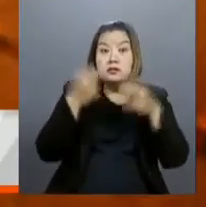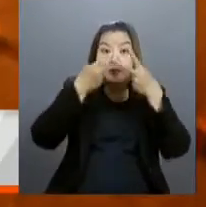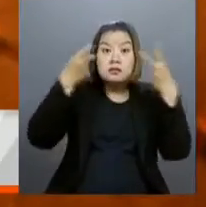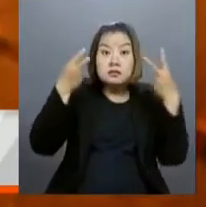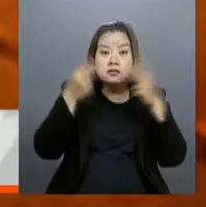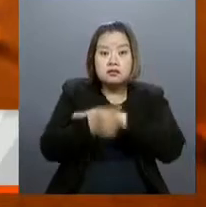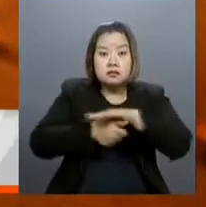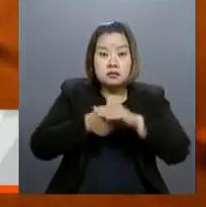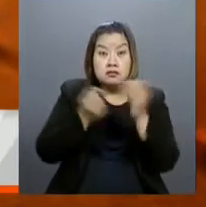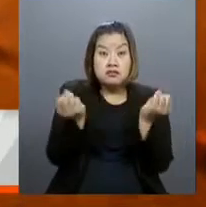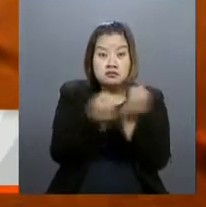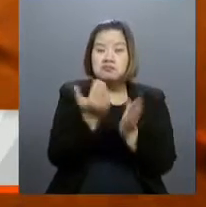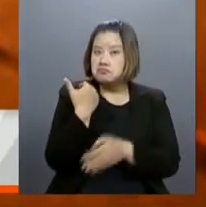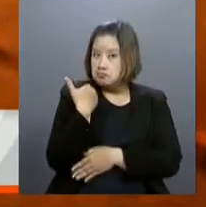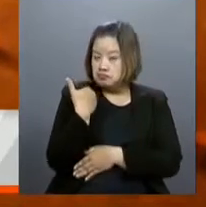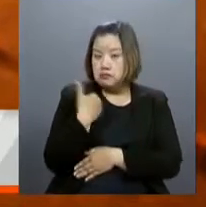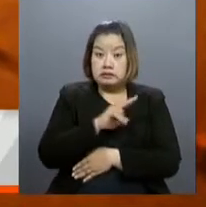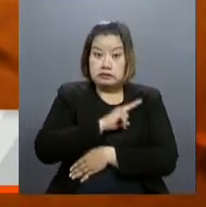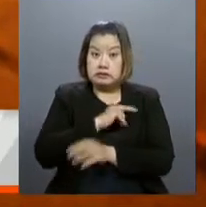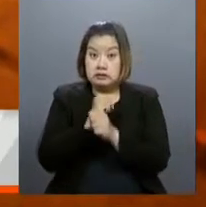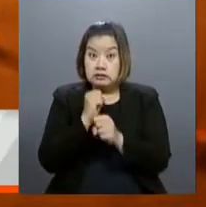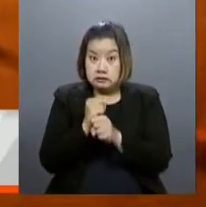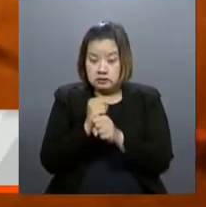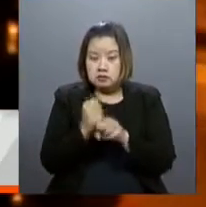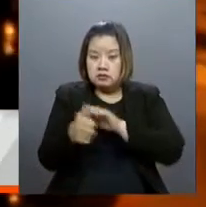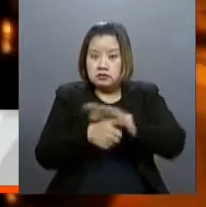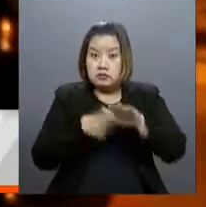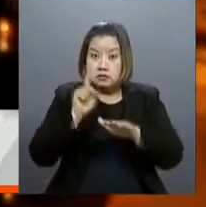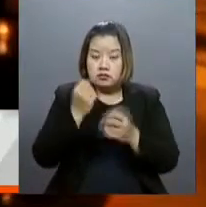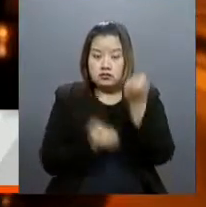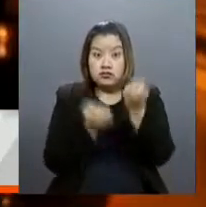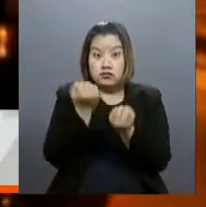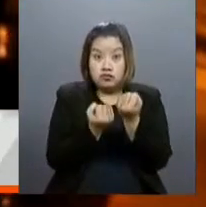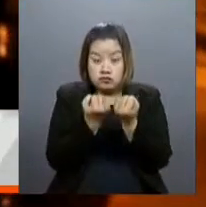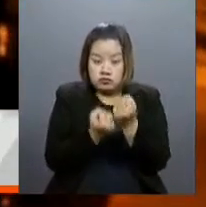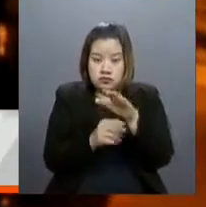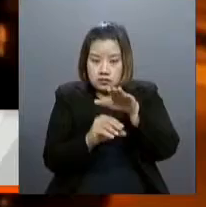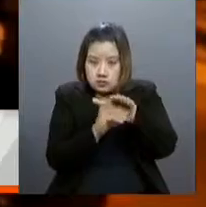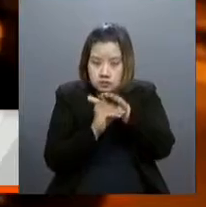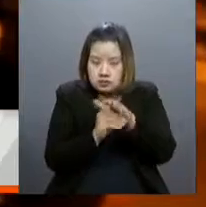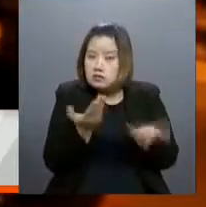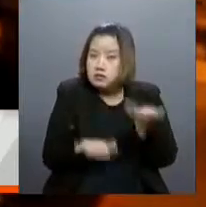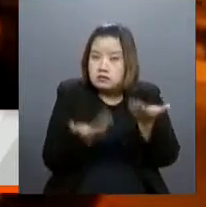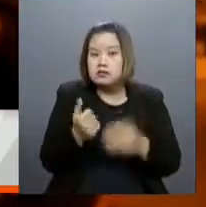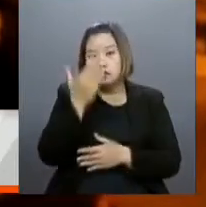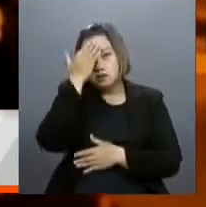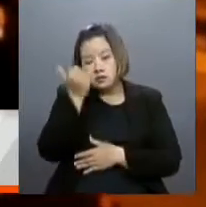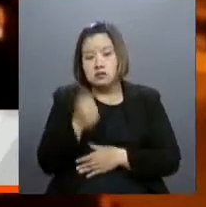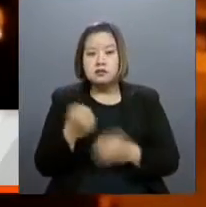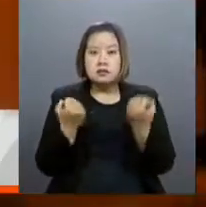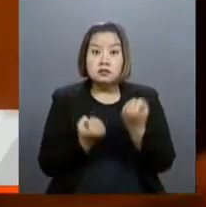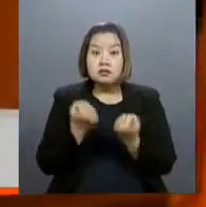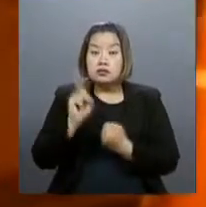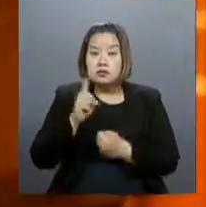ลักลอบนำระเบิดแสวงเครื่องประกอบในรถยนต์เข้ามาก่อเหตุทั้งนี้จดเน้นตรวจคนรถยนต์ที่มีการแจ้งหายในพื้นที่ 3